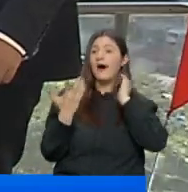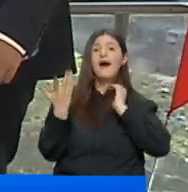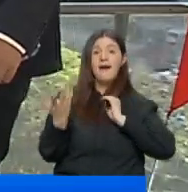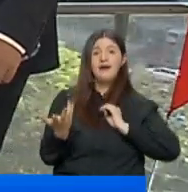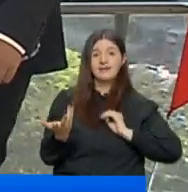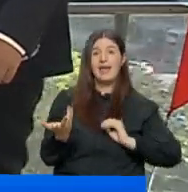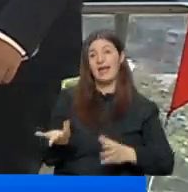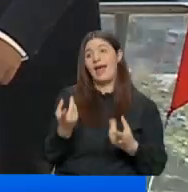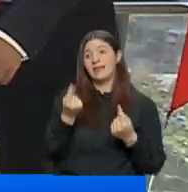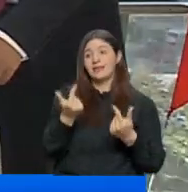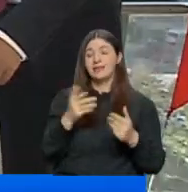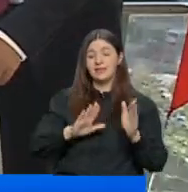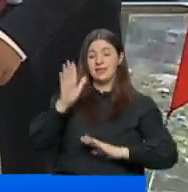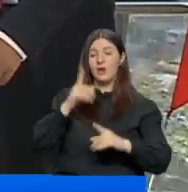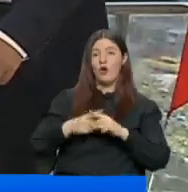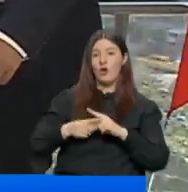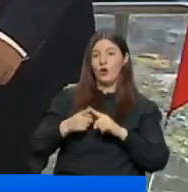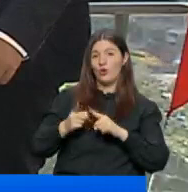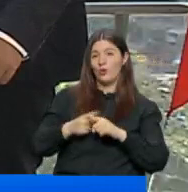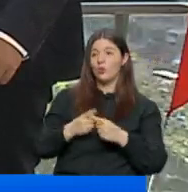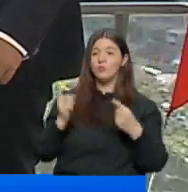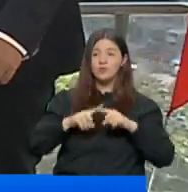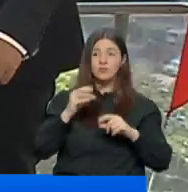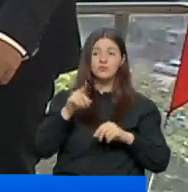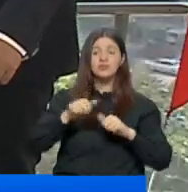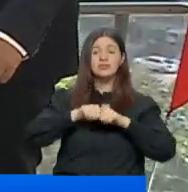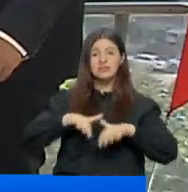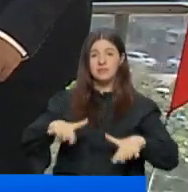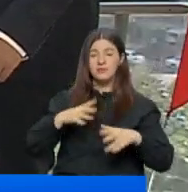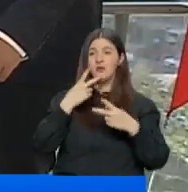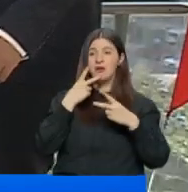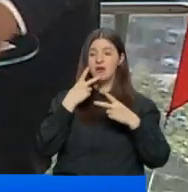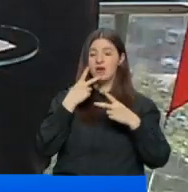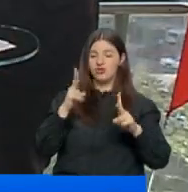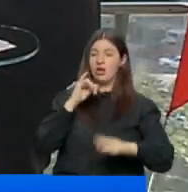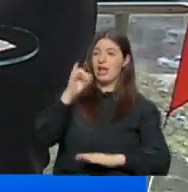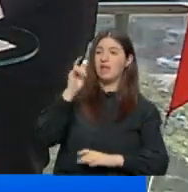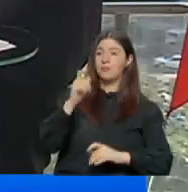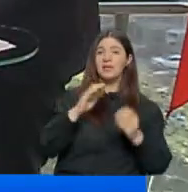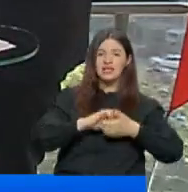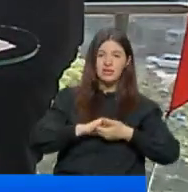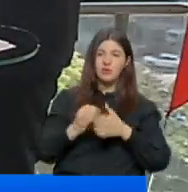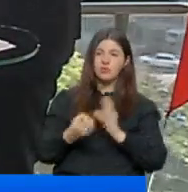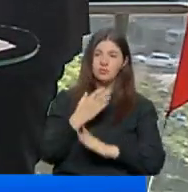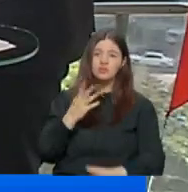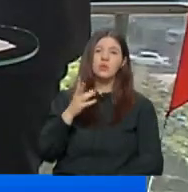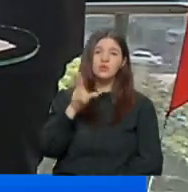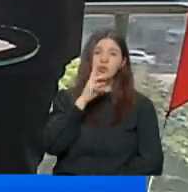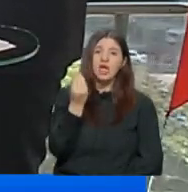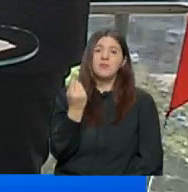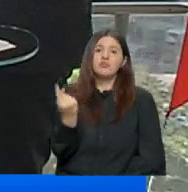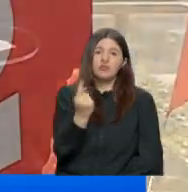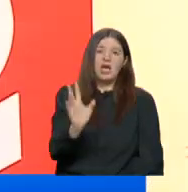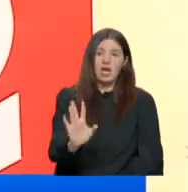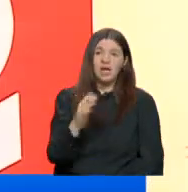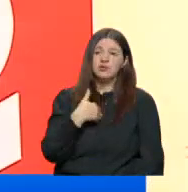en azından demokrasi ortak paydasında buluşması, bu sistemi açıktan eleştiren bir ittifak oluşturması sonuçta iyi bir şeydir.